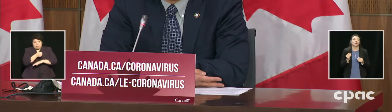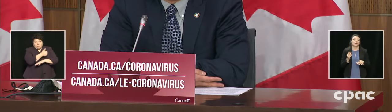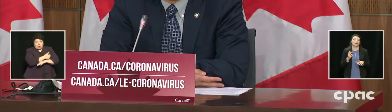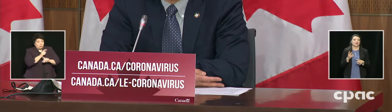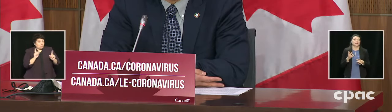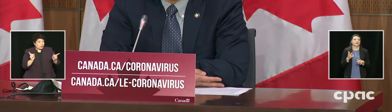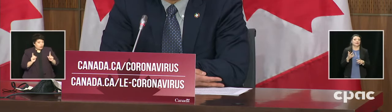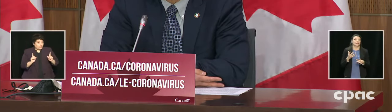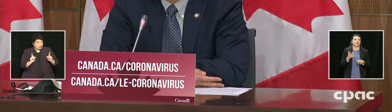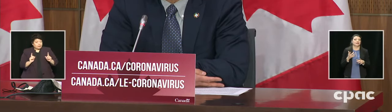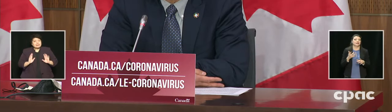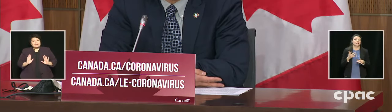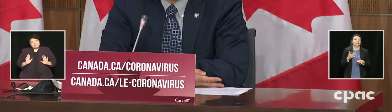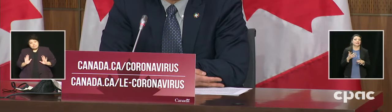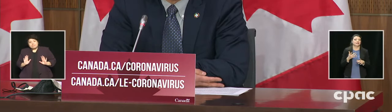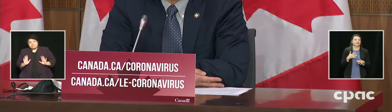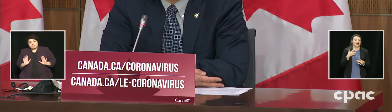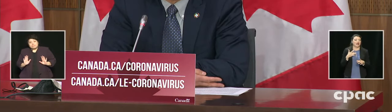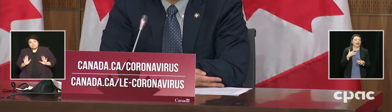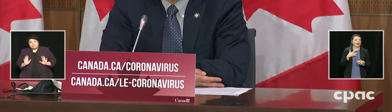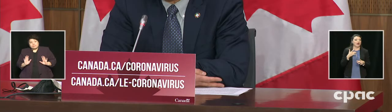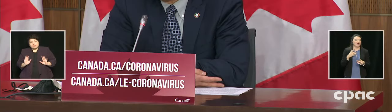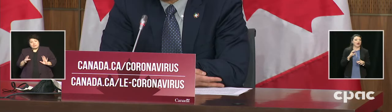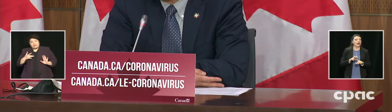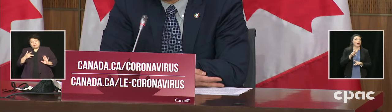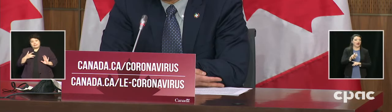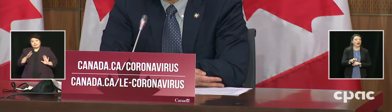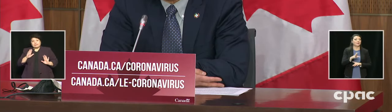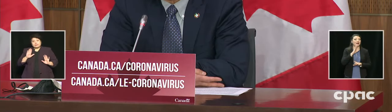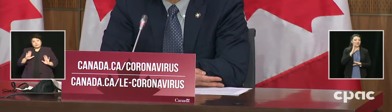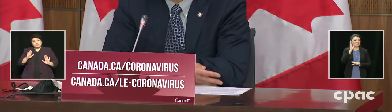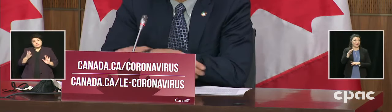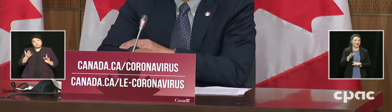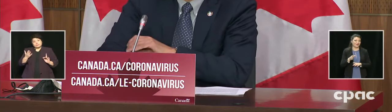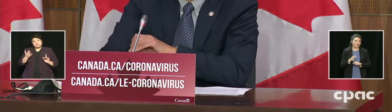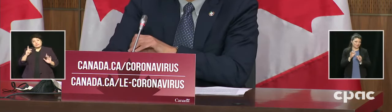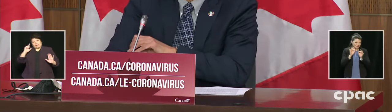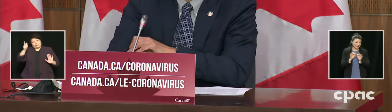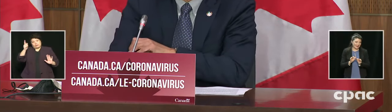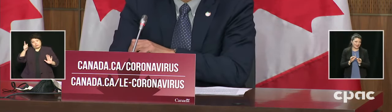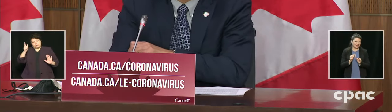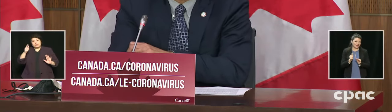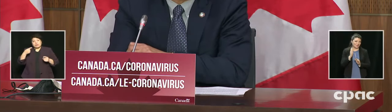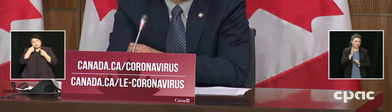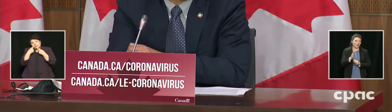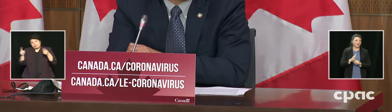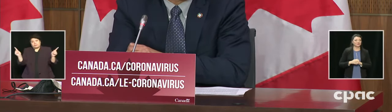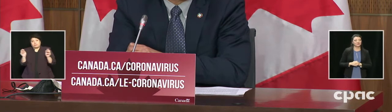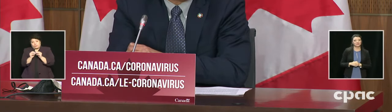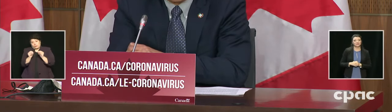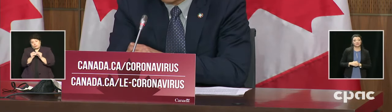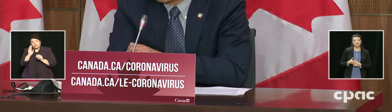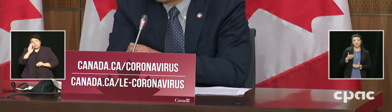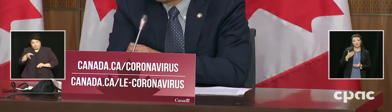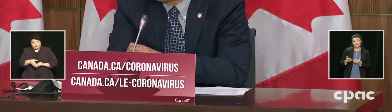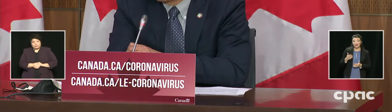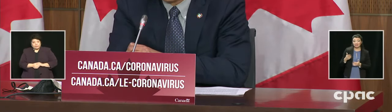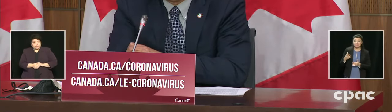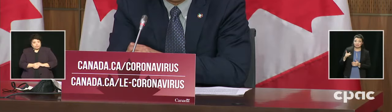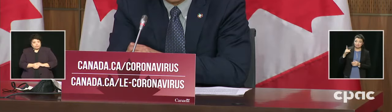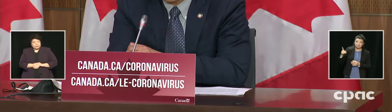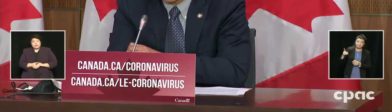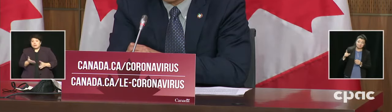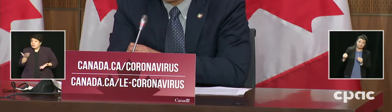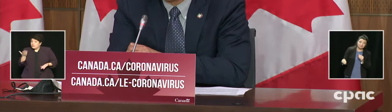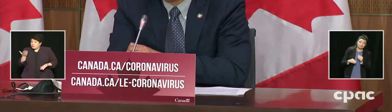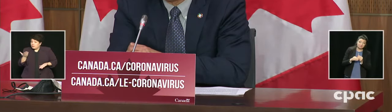peut donner plus de détails à une séance plus tard. Mais peut-être, Mme Reza, est-ce que vous voulez